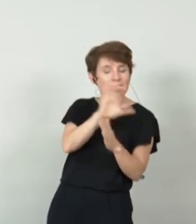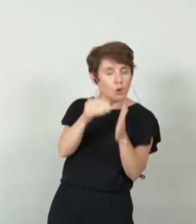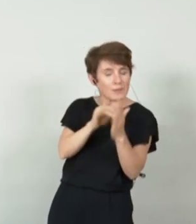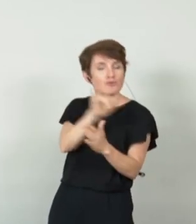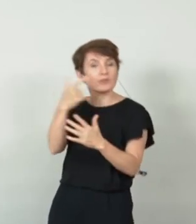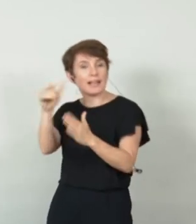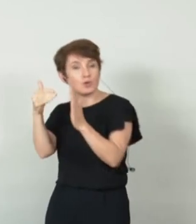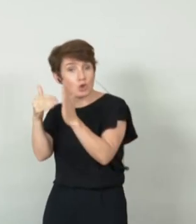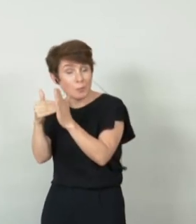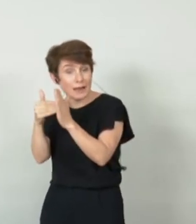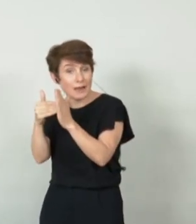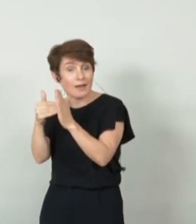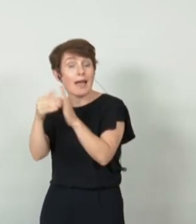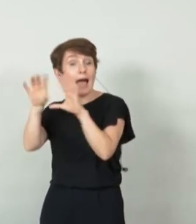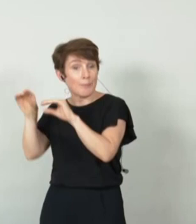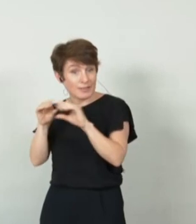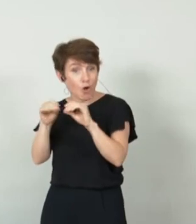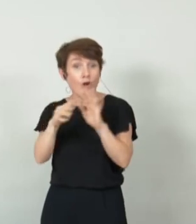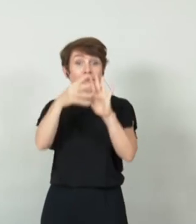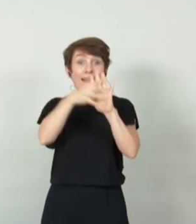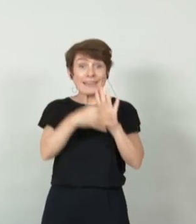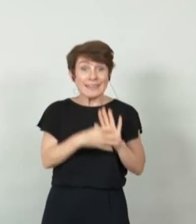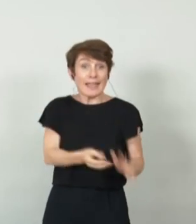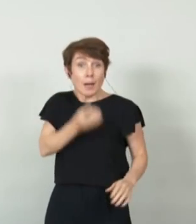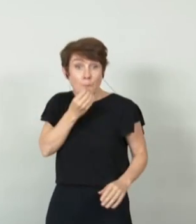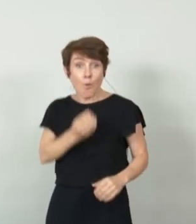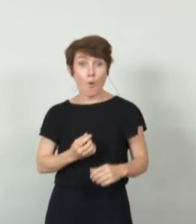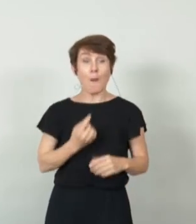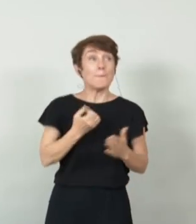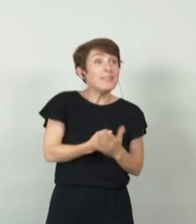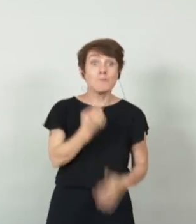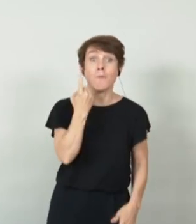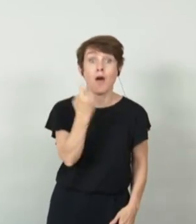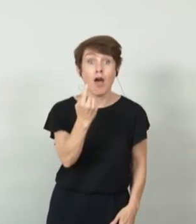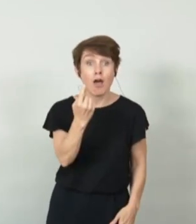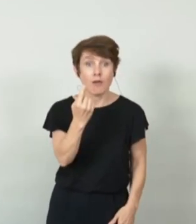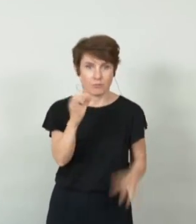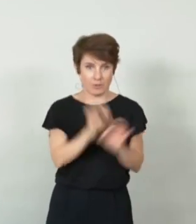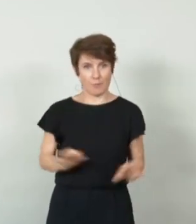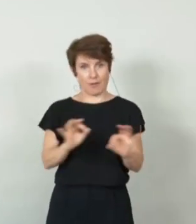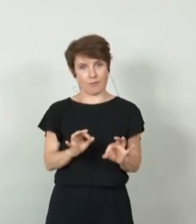pourquoi il y en a aucun si vous n'y êtes pour rien c'est qu'il y a quand même un problème